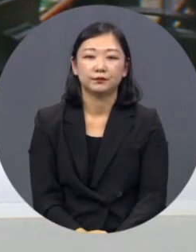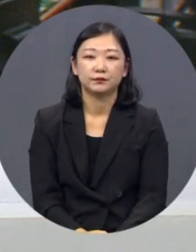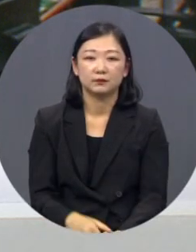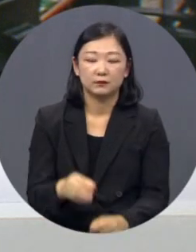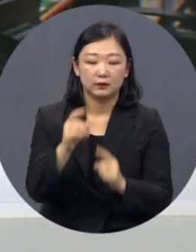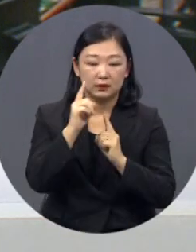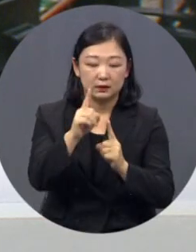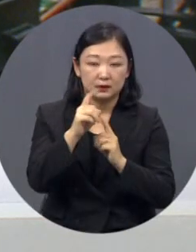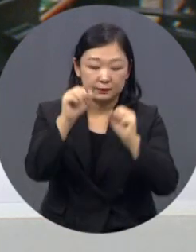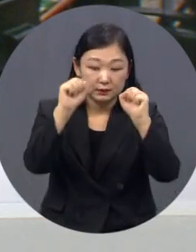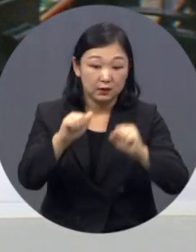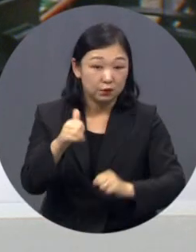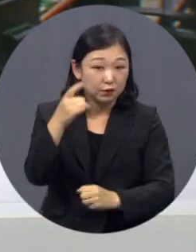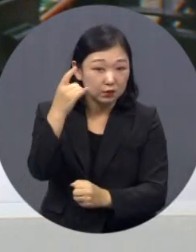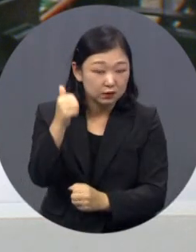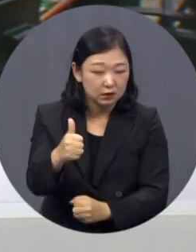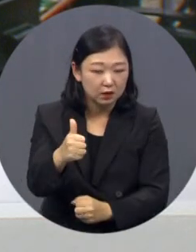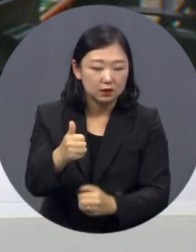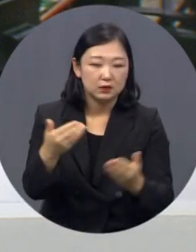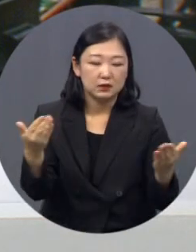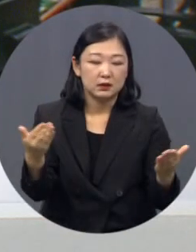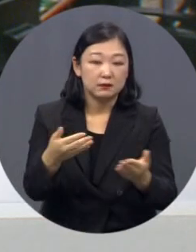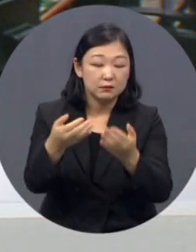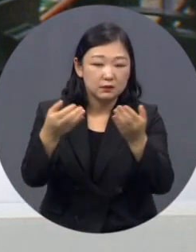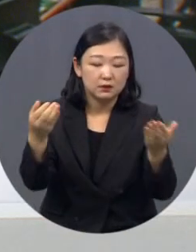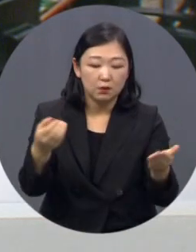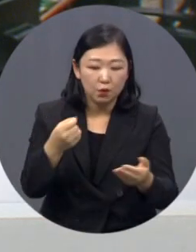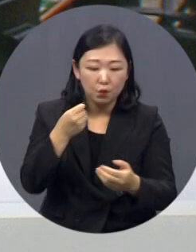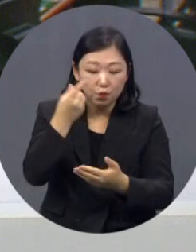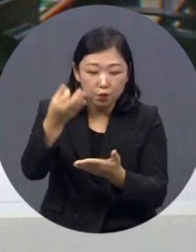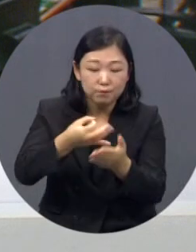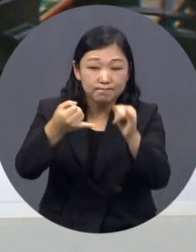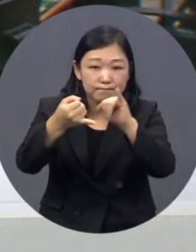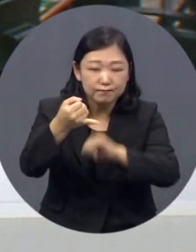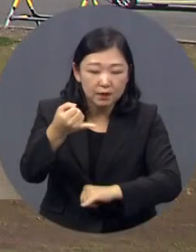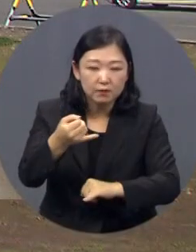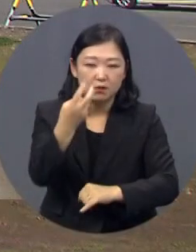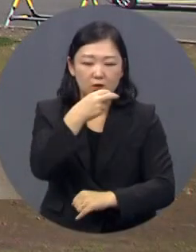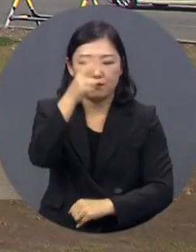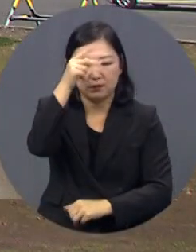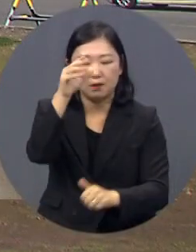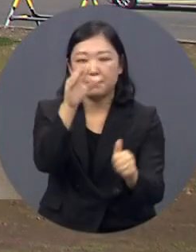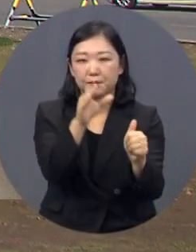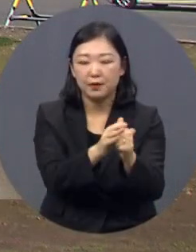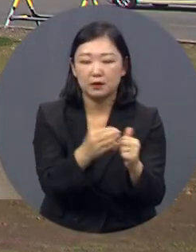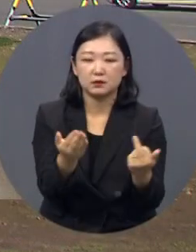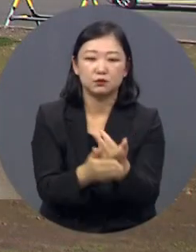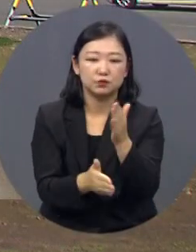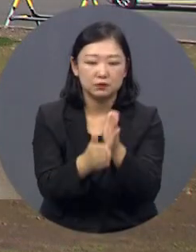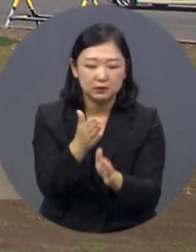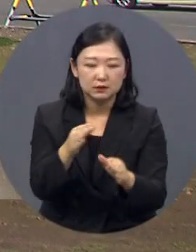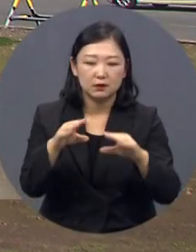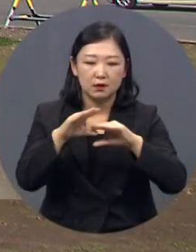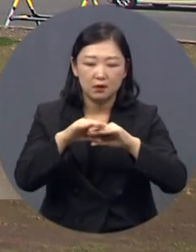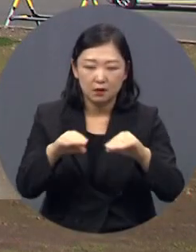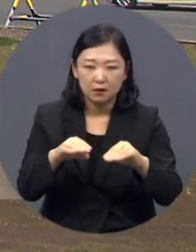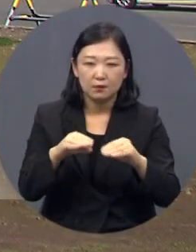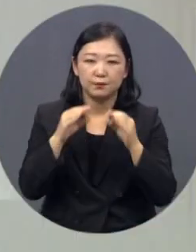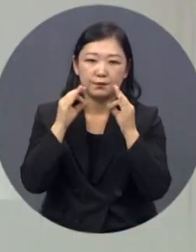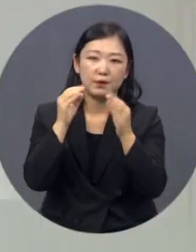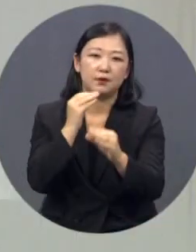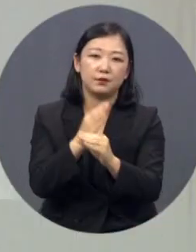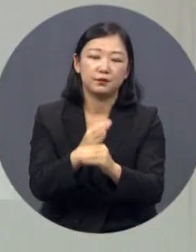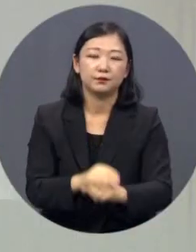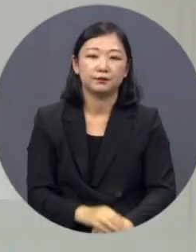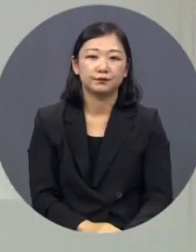이병철 제주시 체육회장이 임금체불 혐의로 검찰에 넘어가면서 제주시가 후속 조치에 나섰습니다.